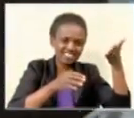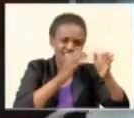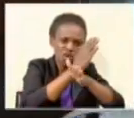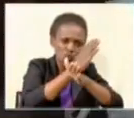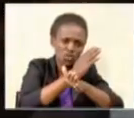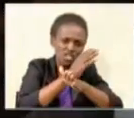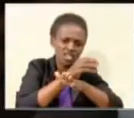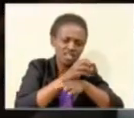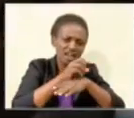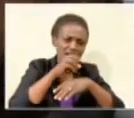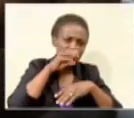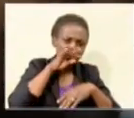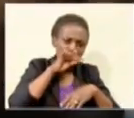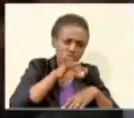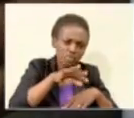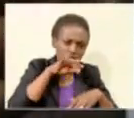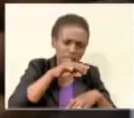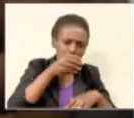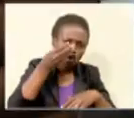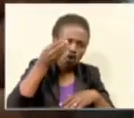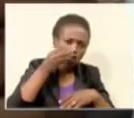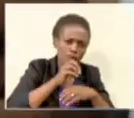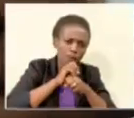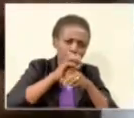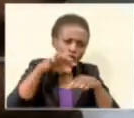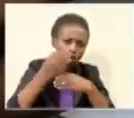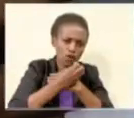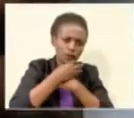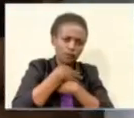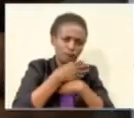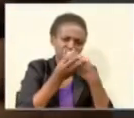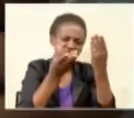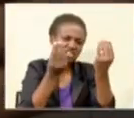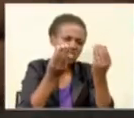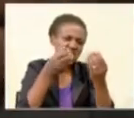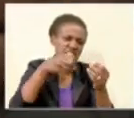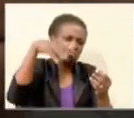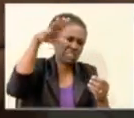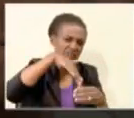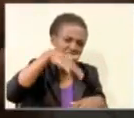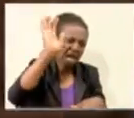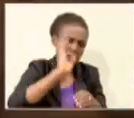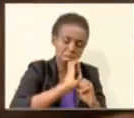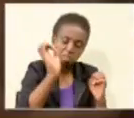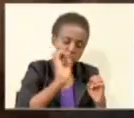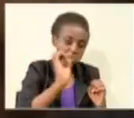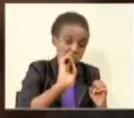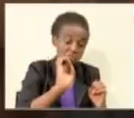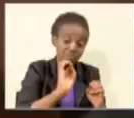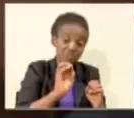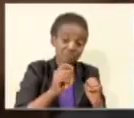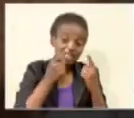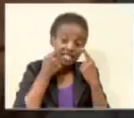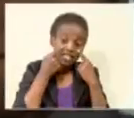kuba yasakara cyangwa se yakwinjira akarero karoroheje nta nubwo kanahenze cyane ubwo turaza no